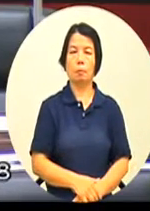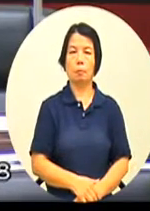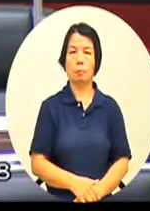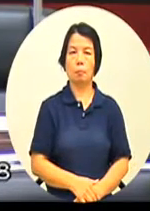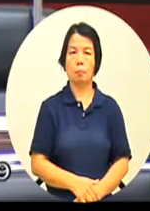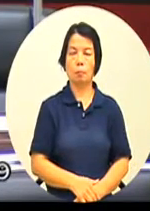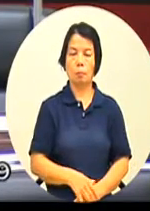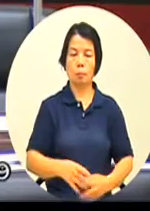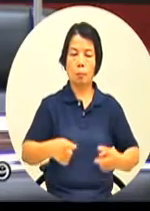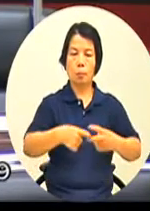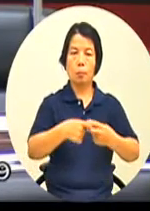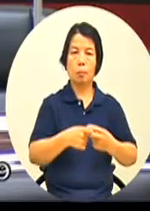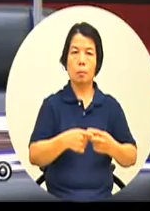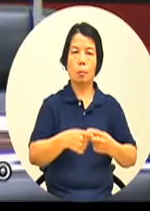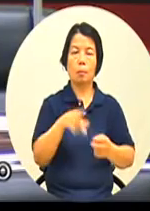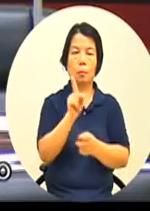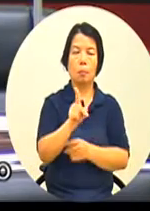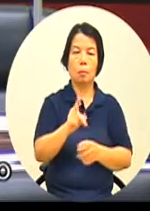李科勇图书馆，